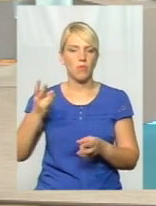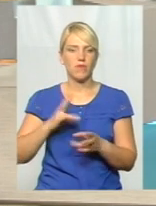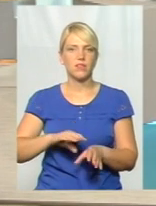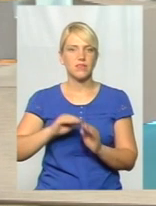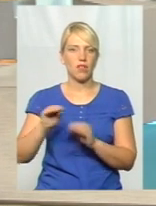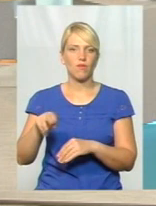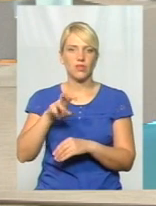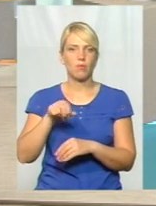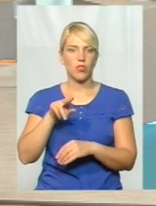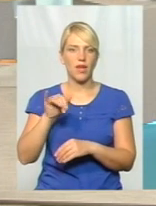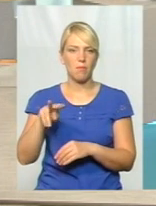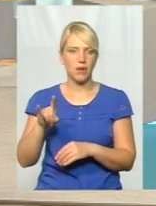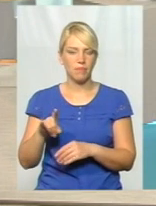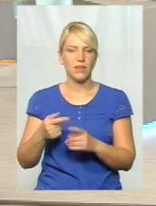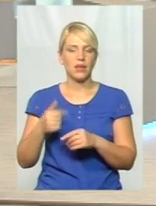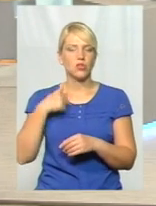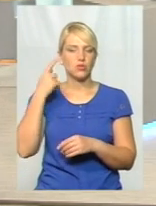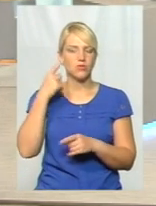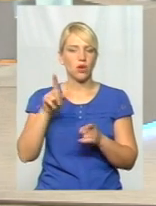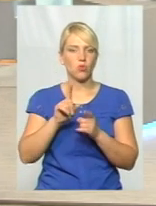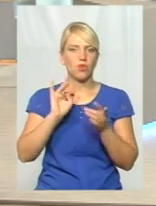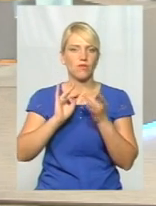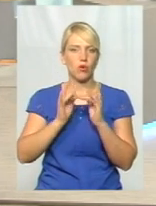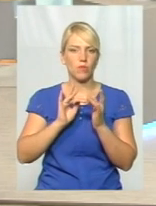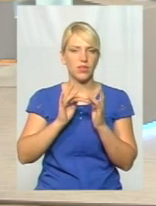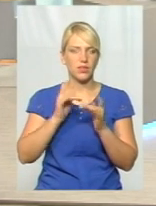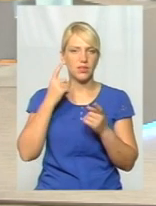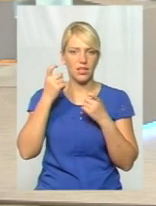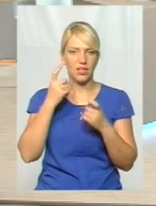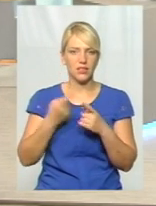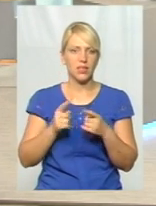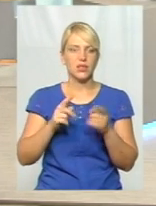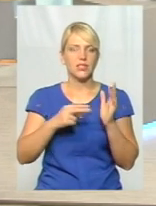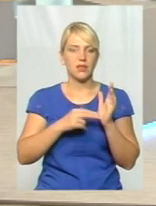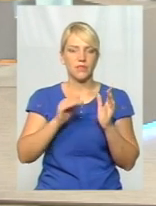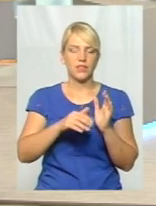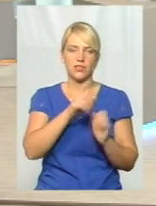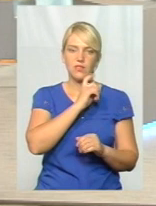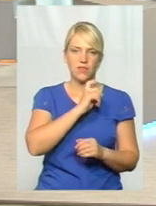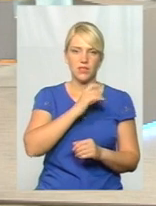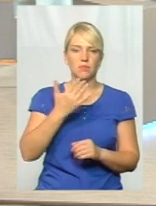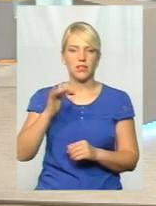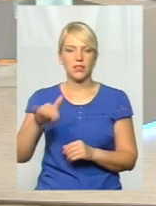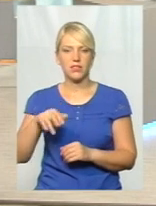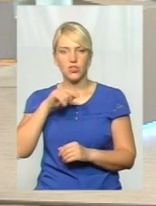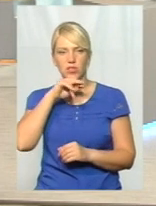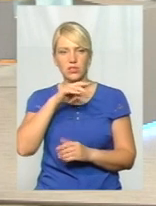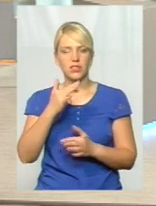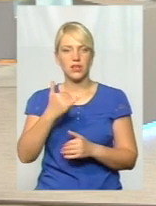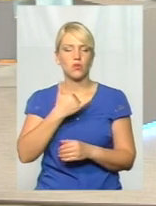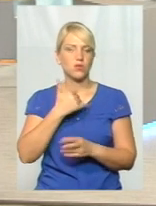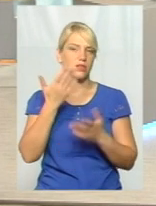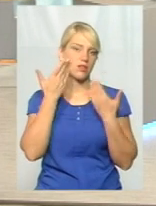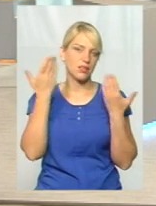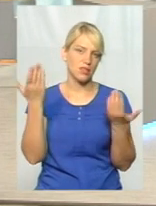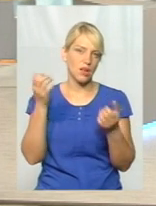модеми. От я чув інформацію по інтернету, він просто вивчав цю інформацію, 7 тисяч в Вінниці, 5 тисяч в Чернівцях. Скільки в нас, ну не